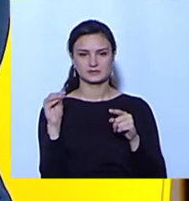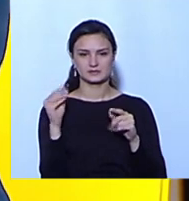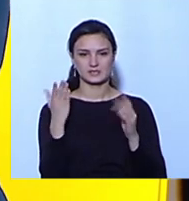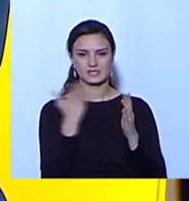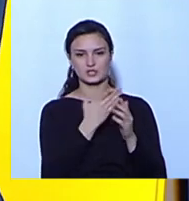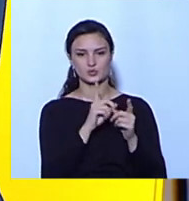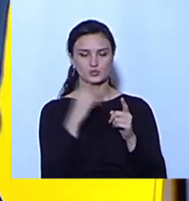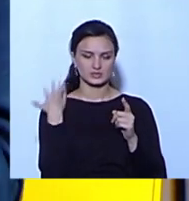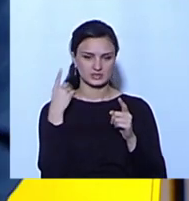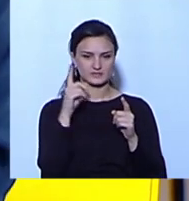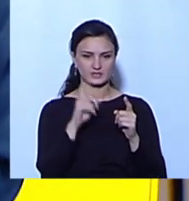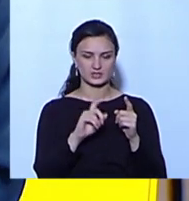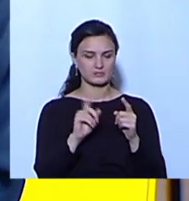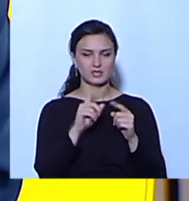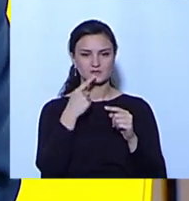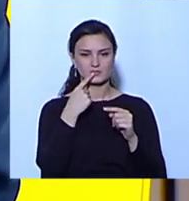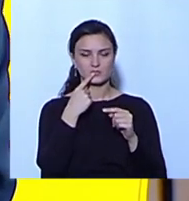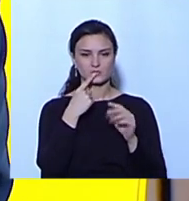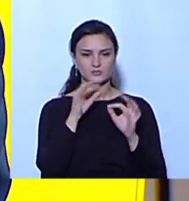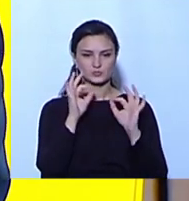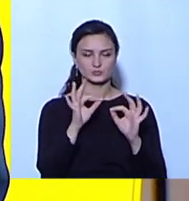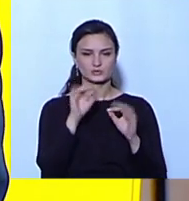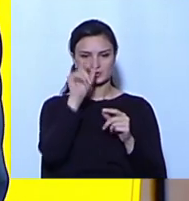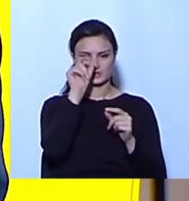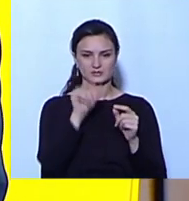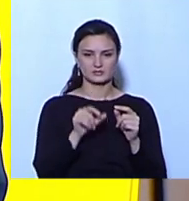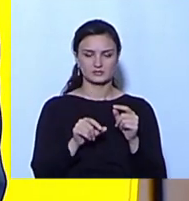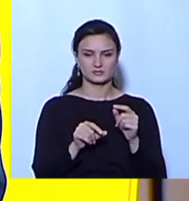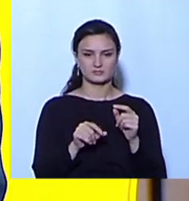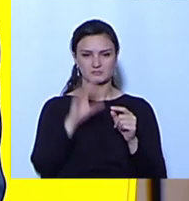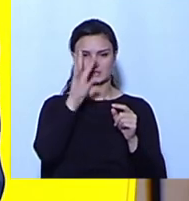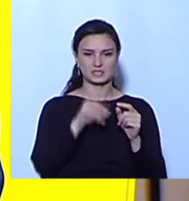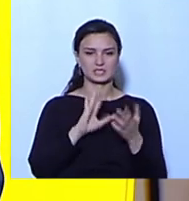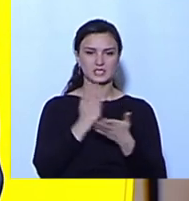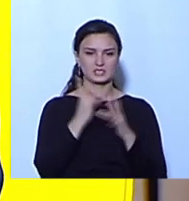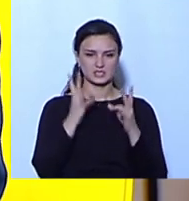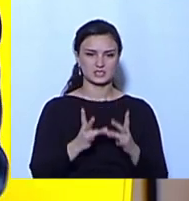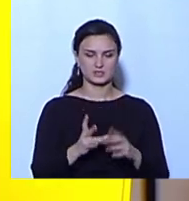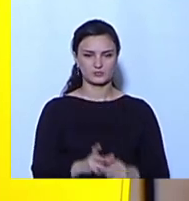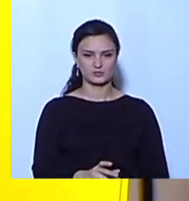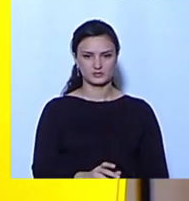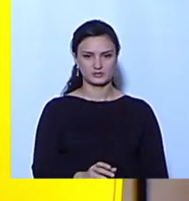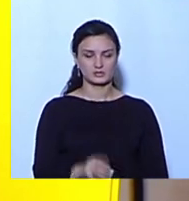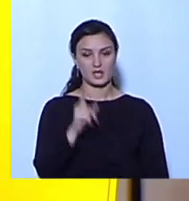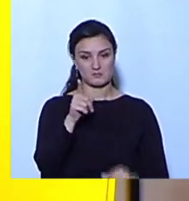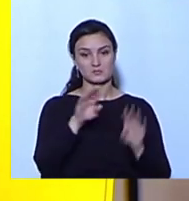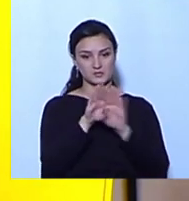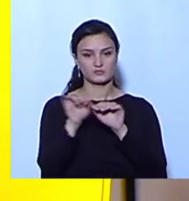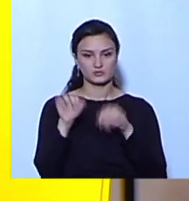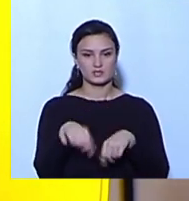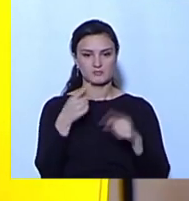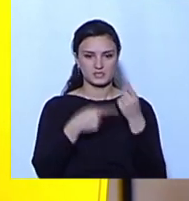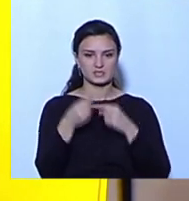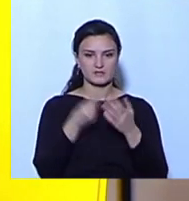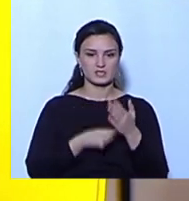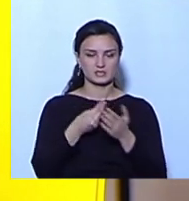განაჭერზე ზურგის ტვინი და განაჭერზე მეგულისხმობ აი ზუსტად აი განაკვეთი დია განაკვეთი მთლიანად არ არის დაზიანებული. აი ამის მიხედვით შესაძლებელი